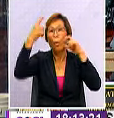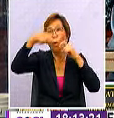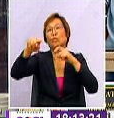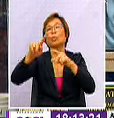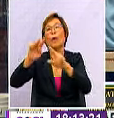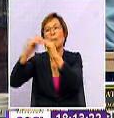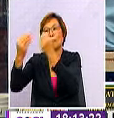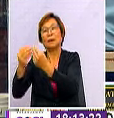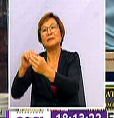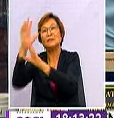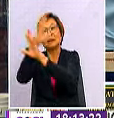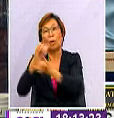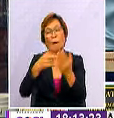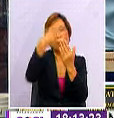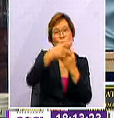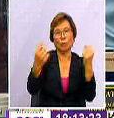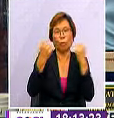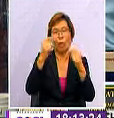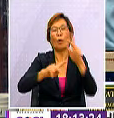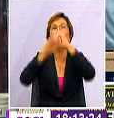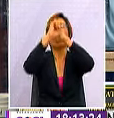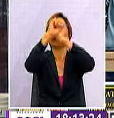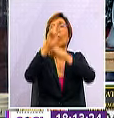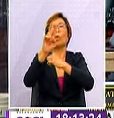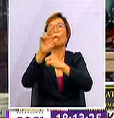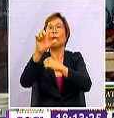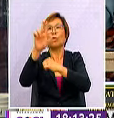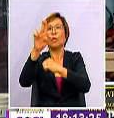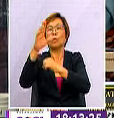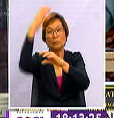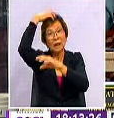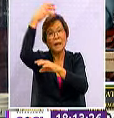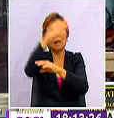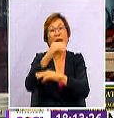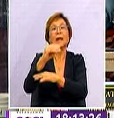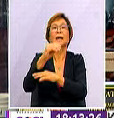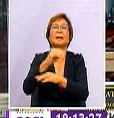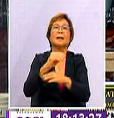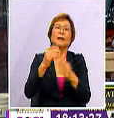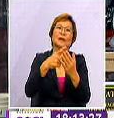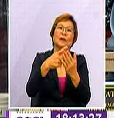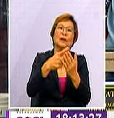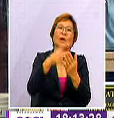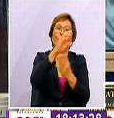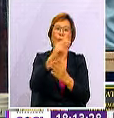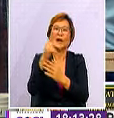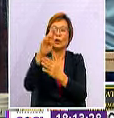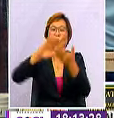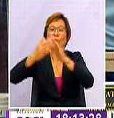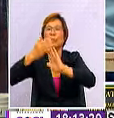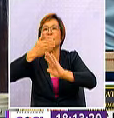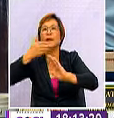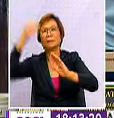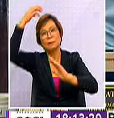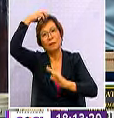di bawah Tanoti, projek pemekasan orang asli di Hulu Selangor oleh Epic Society dan juga inisiatif kursawan OKU oleh komuniti Belia